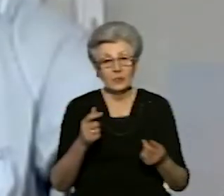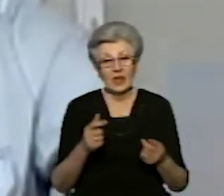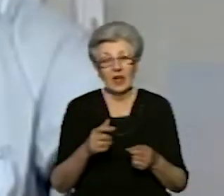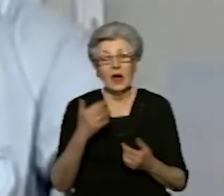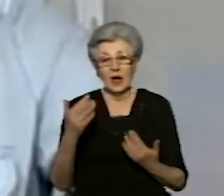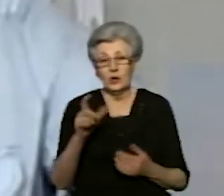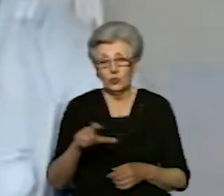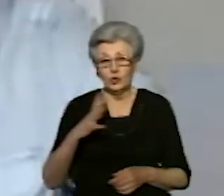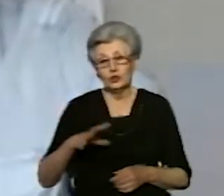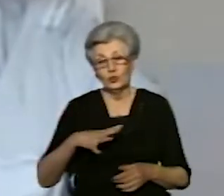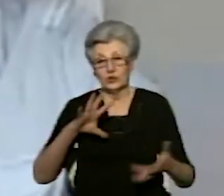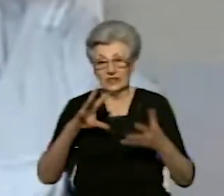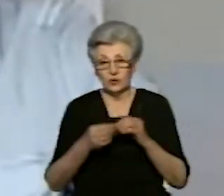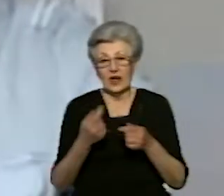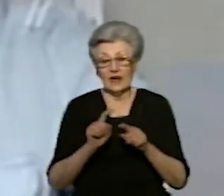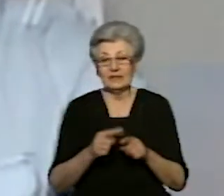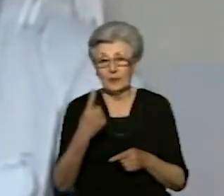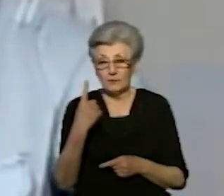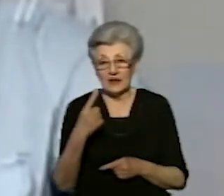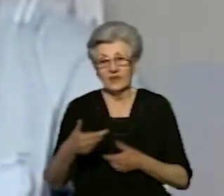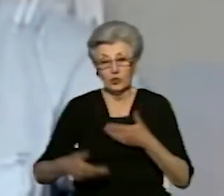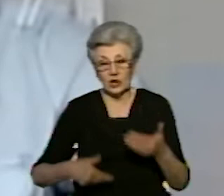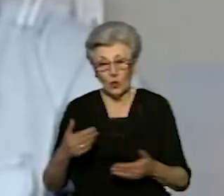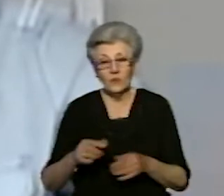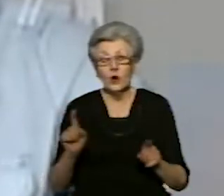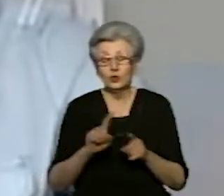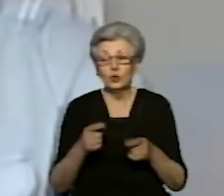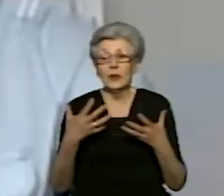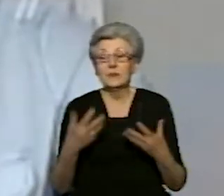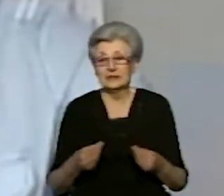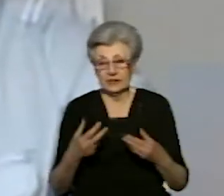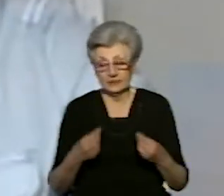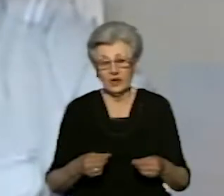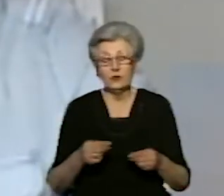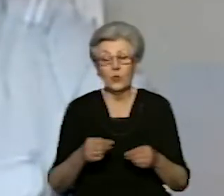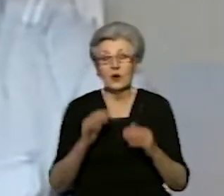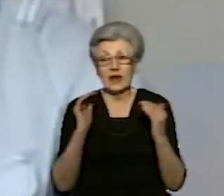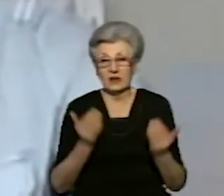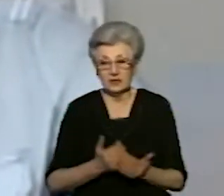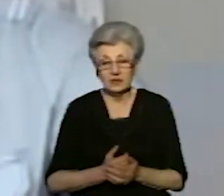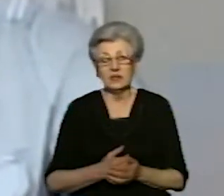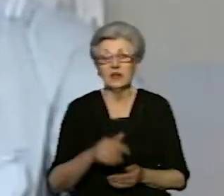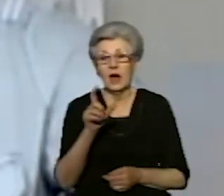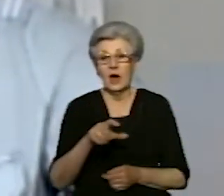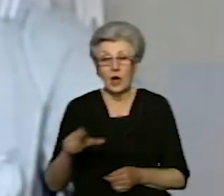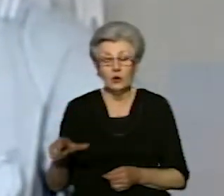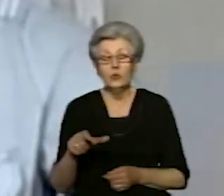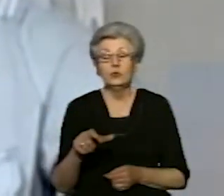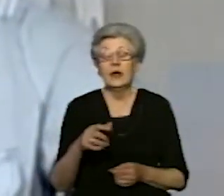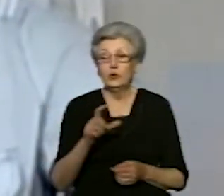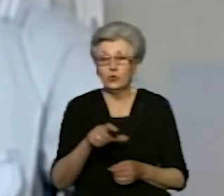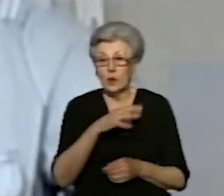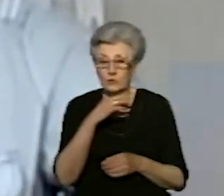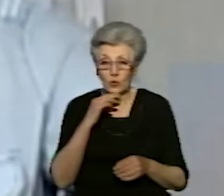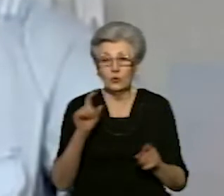чекають результатів вот цих перших шагів по смягченню карантину. Они сейчас много чего разрешили, много